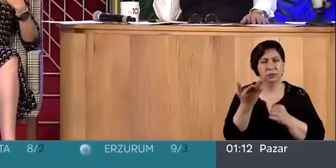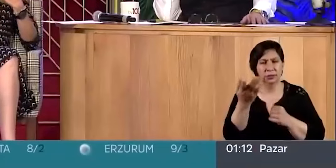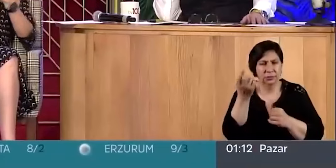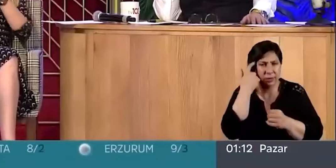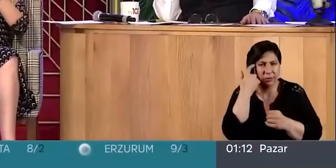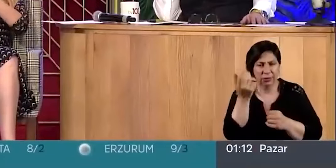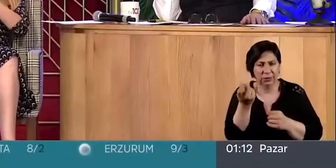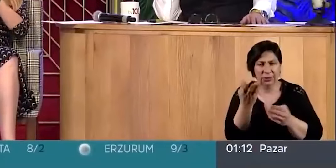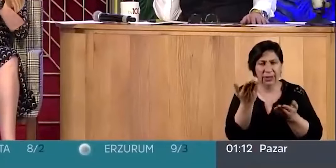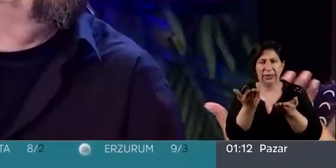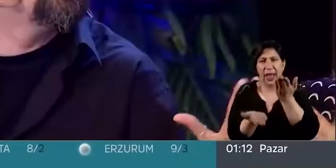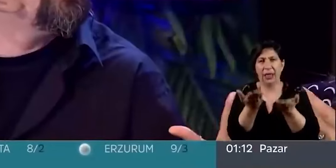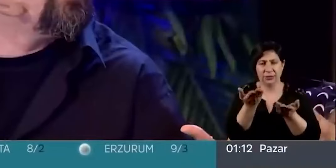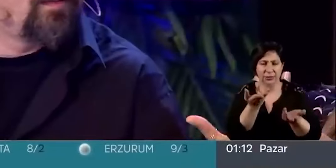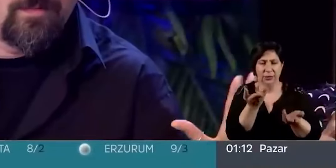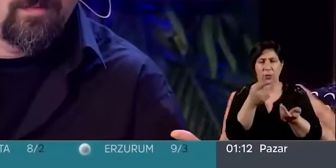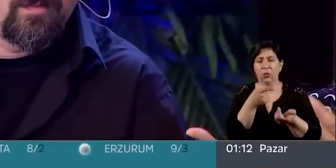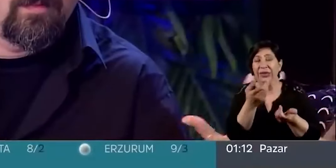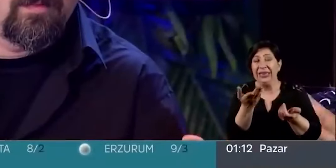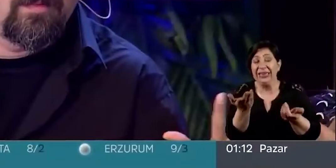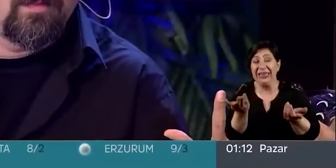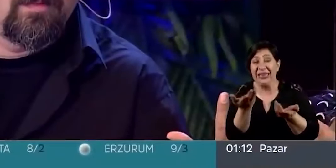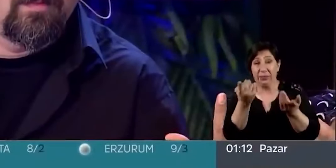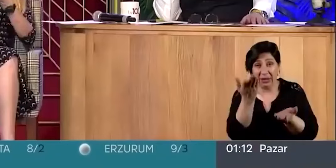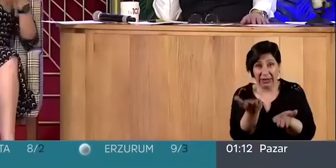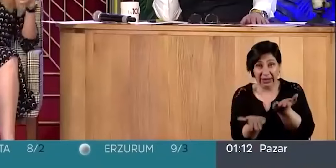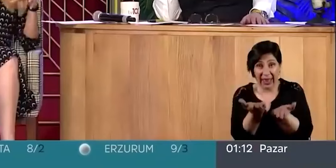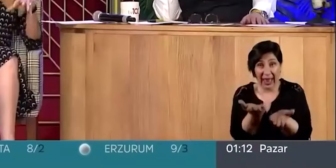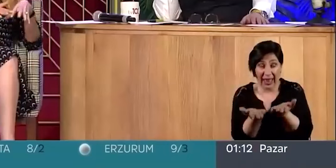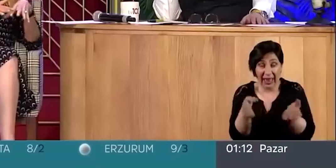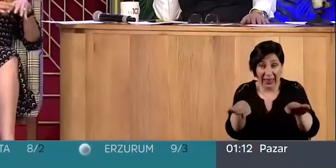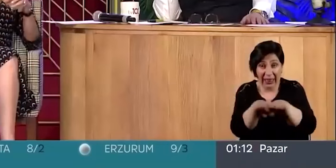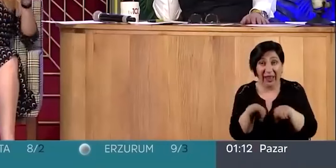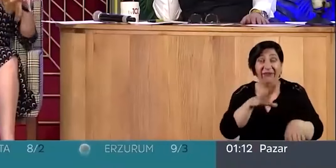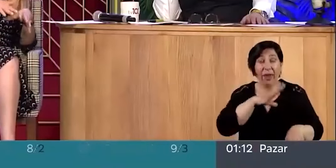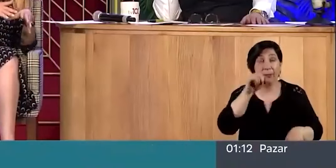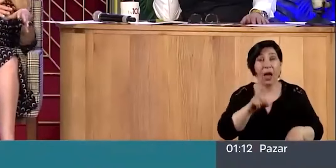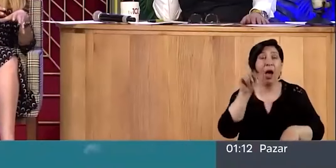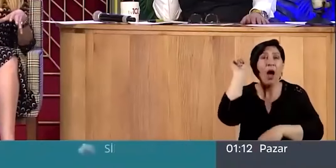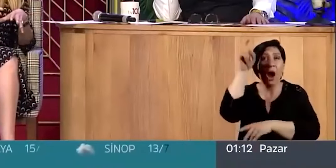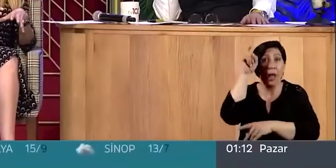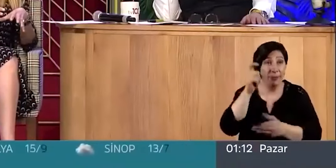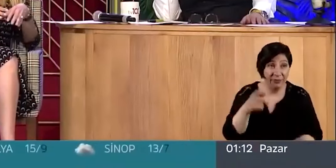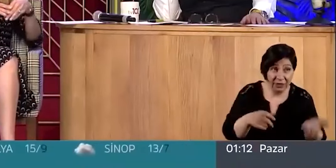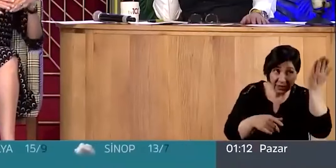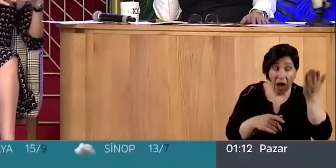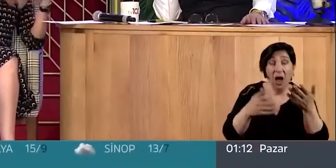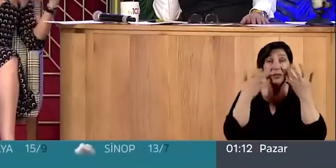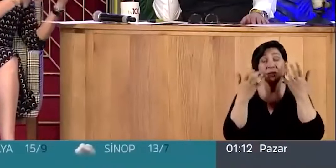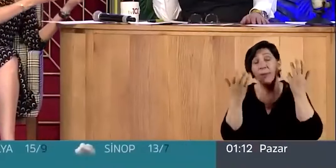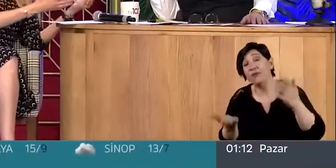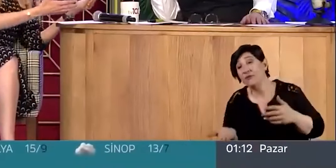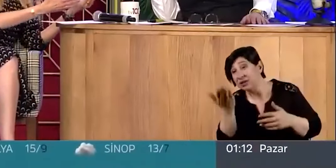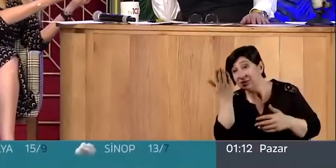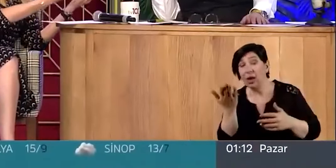Evet. Terazisi, ama terazi ölemez. Ama mesela bunu sana nasıl, bunun bir dengesi var mesela? Dünyada ne kadar, yani akrep burcu mu fazla? Mesela hani